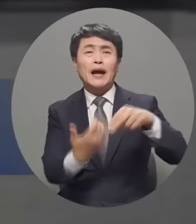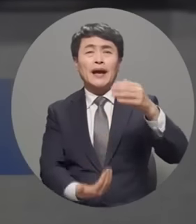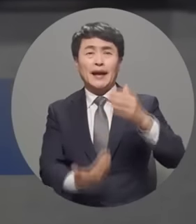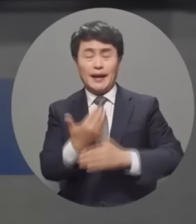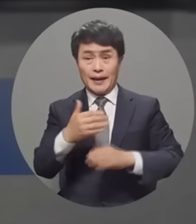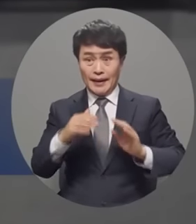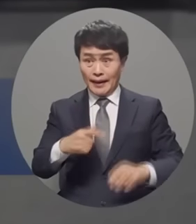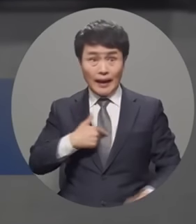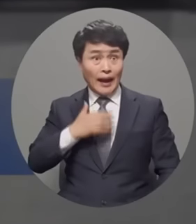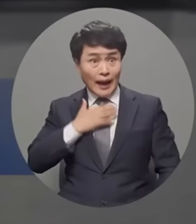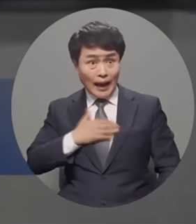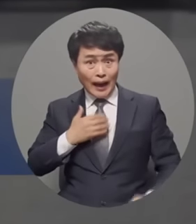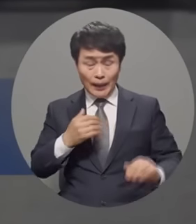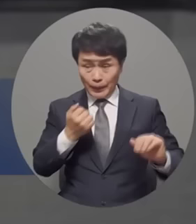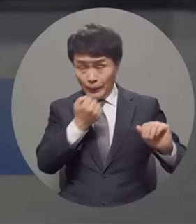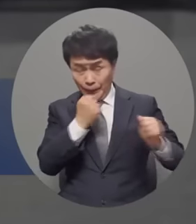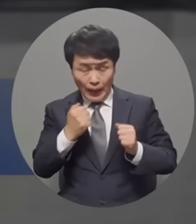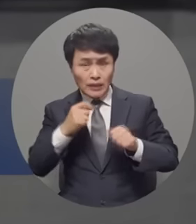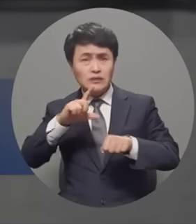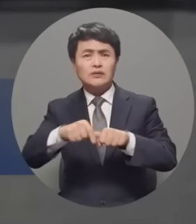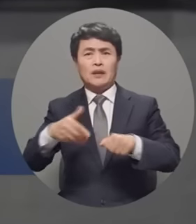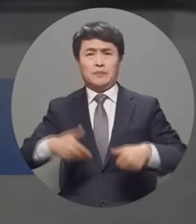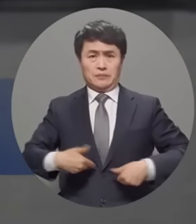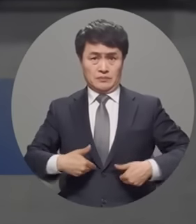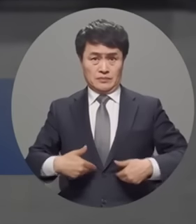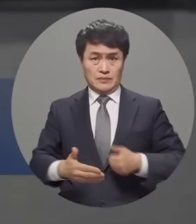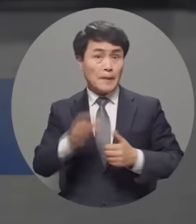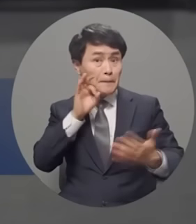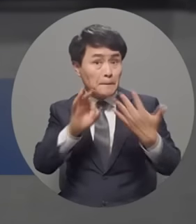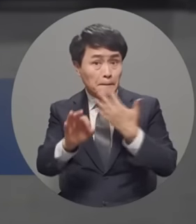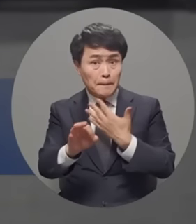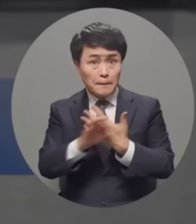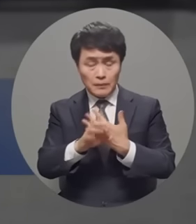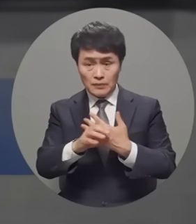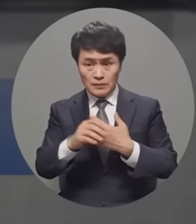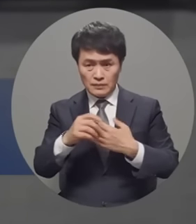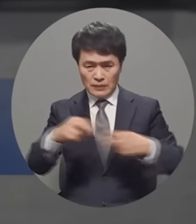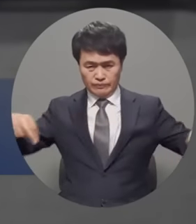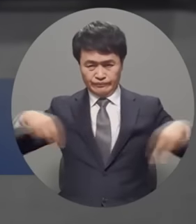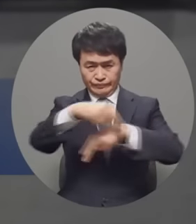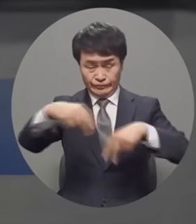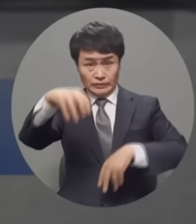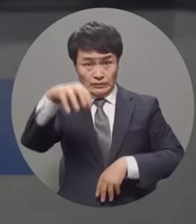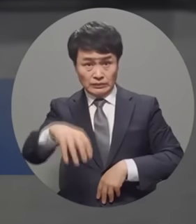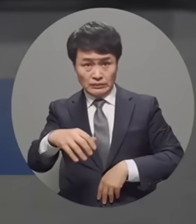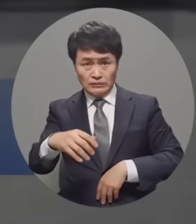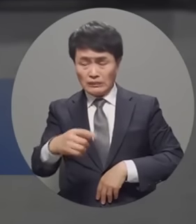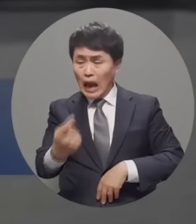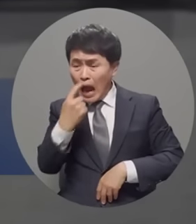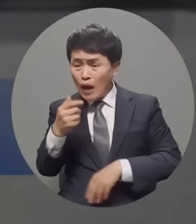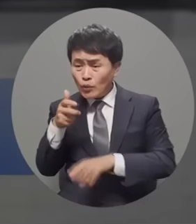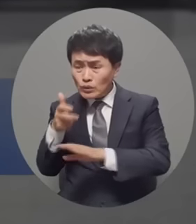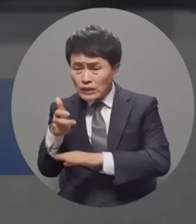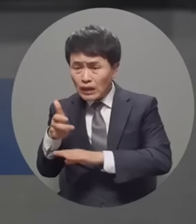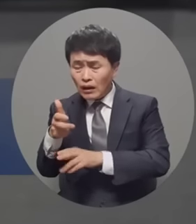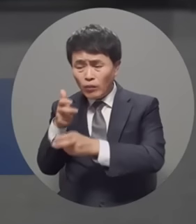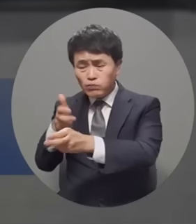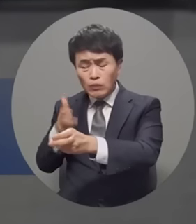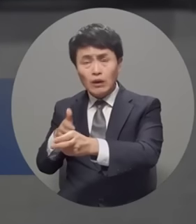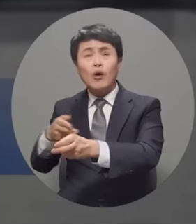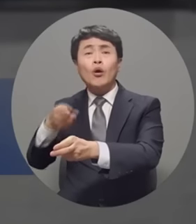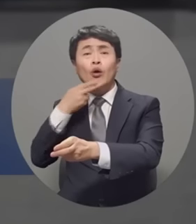인지하고 반응하는 시간이 필요하기 때문에 만약에 횡단보도에 학원 차량 또는 주정차 차량이